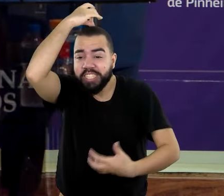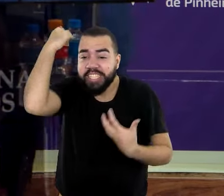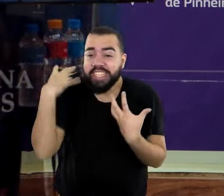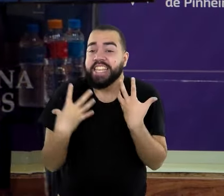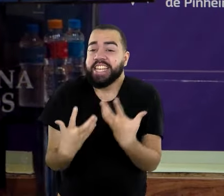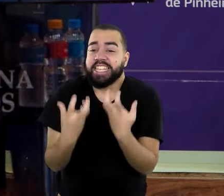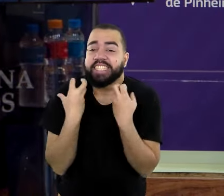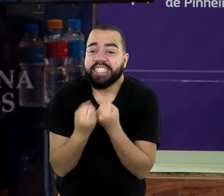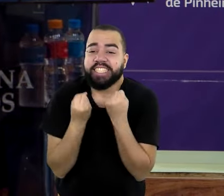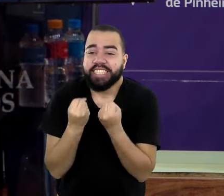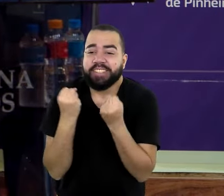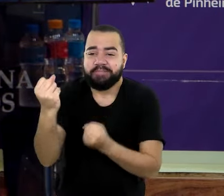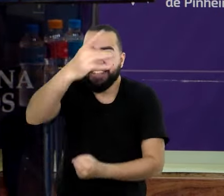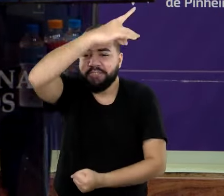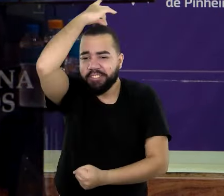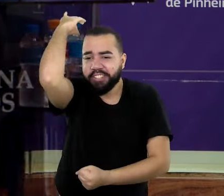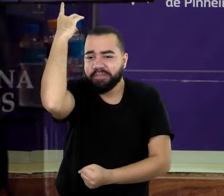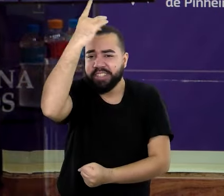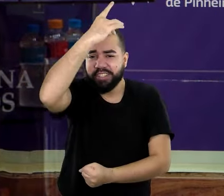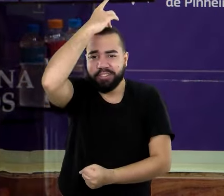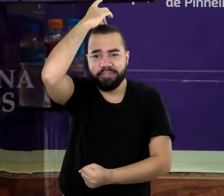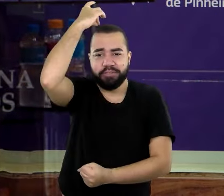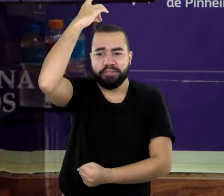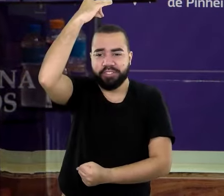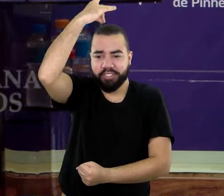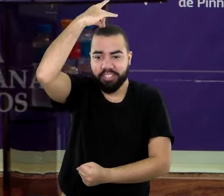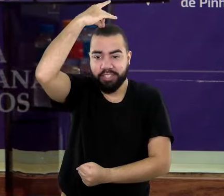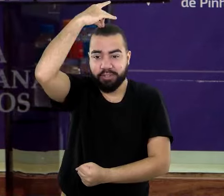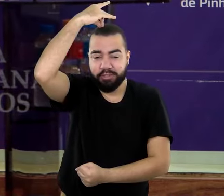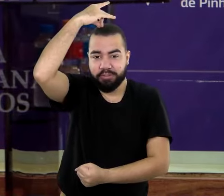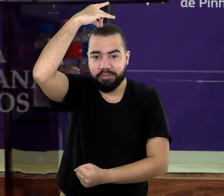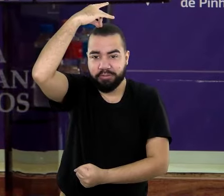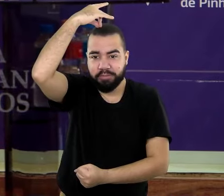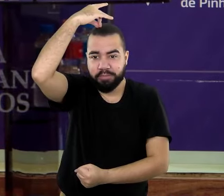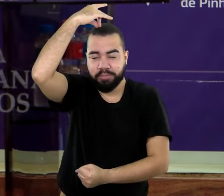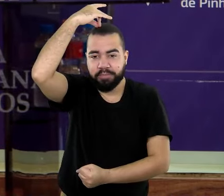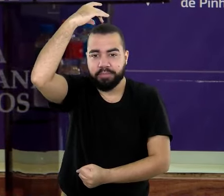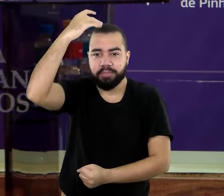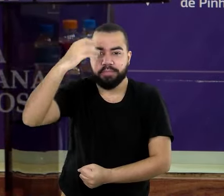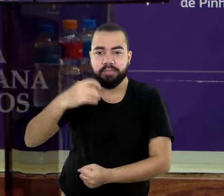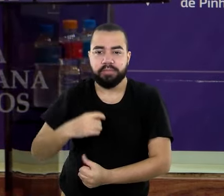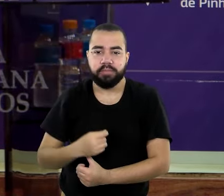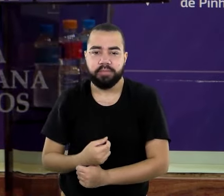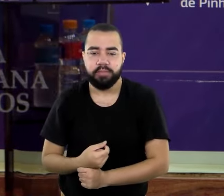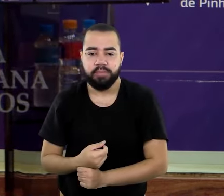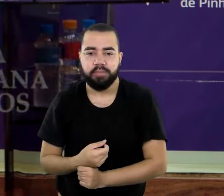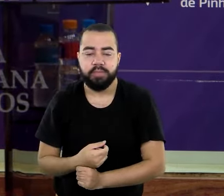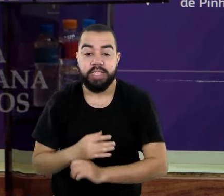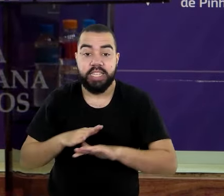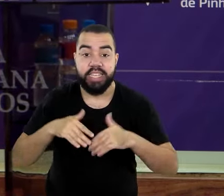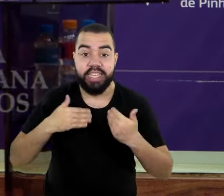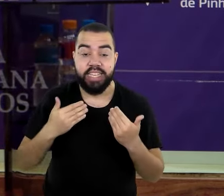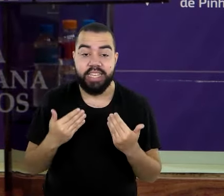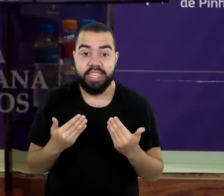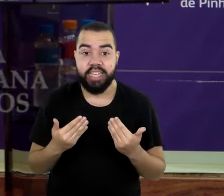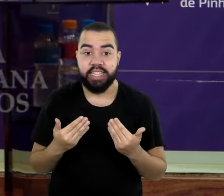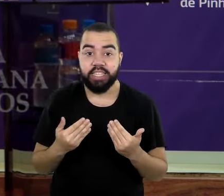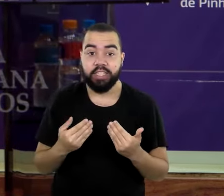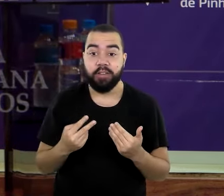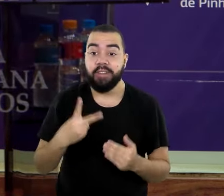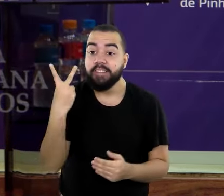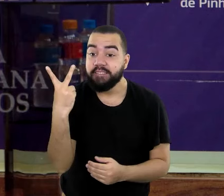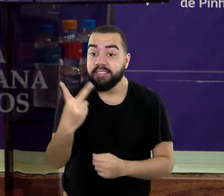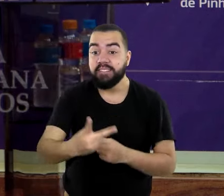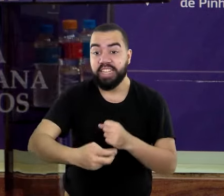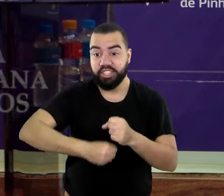Santo. 그런데 자기가 20년 동안 알았던 대장의 병이 깨끗하게 치료가 되어 버린 것입니다. E durante 20